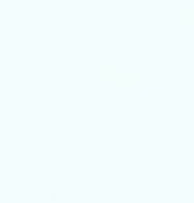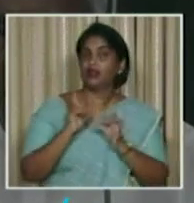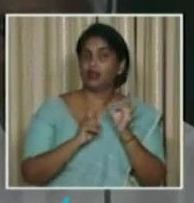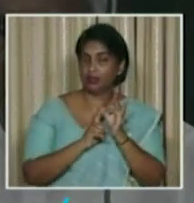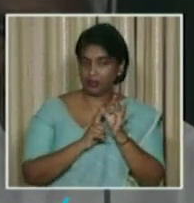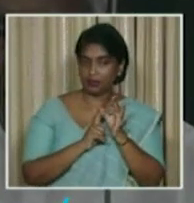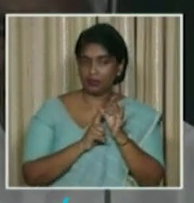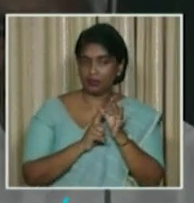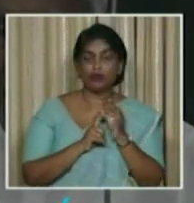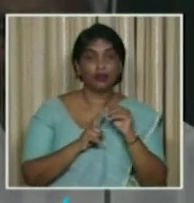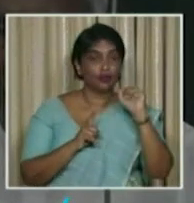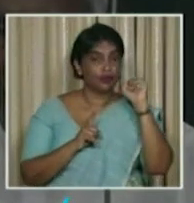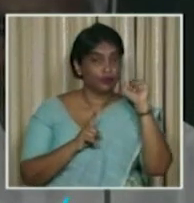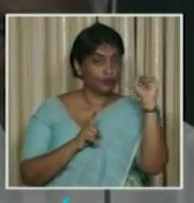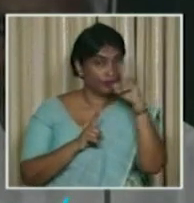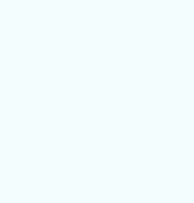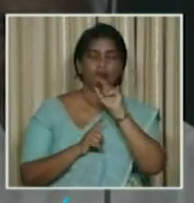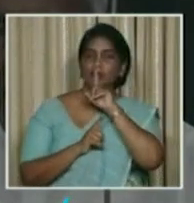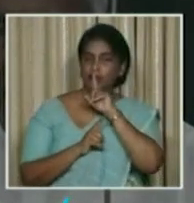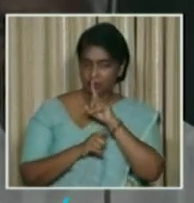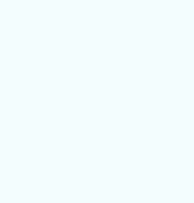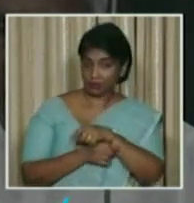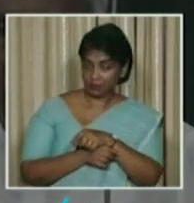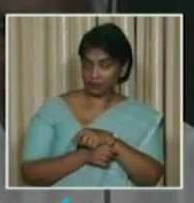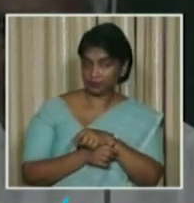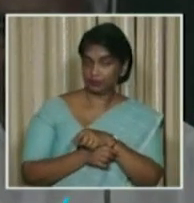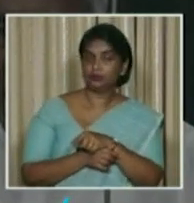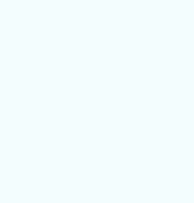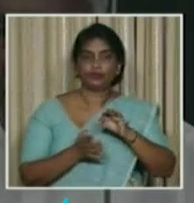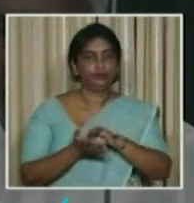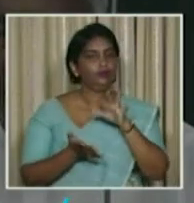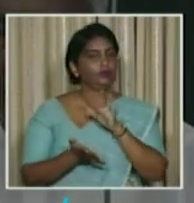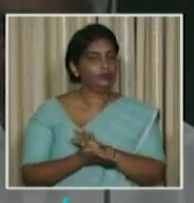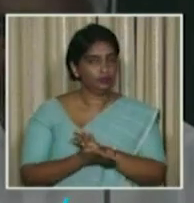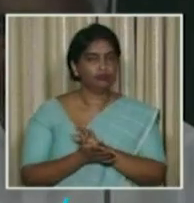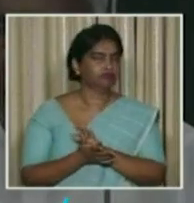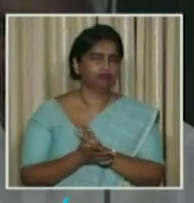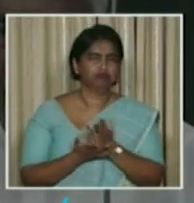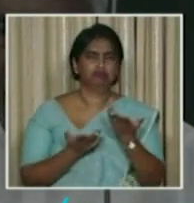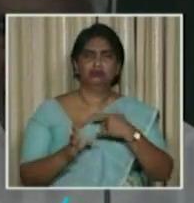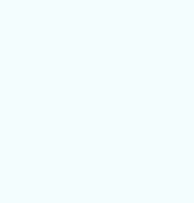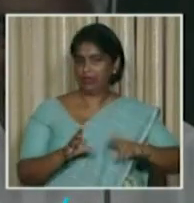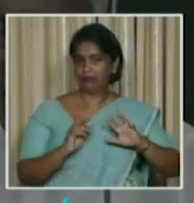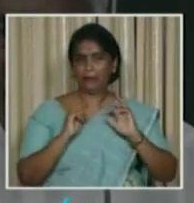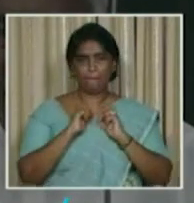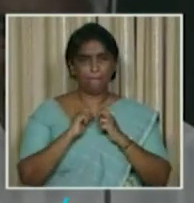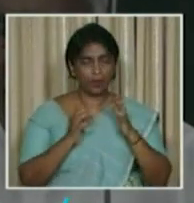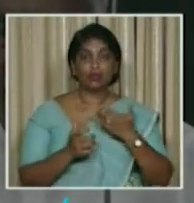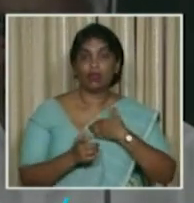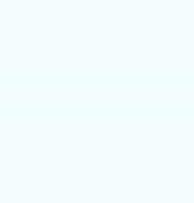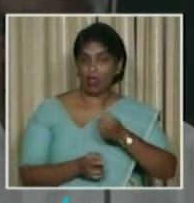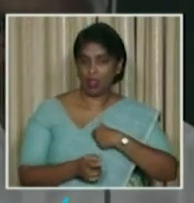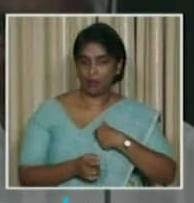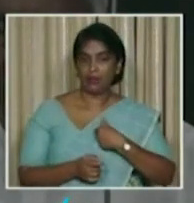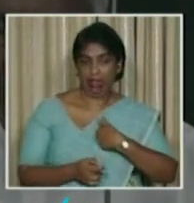මන්ත්‍රීවරයෙකුගේ නම ප්‍රථම යෝජනා කර අතල එයද ස්ථිර කිරීමෙන් ඔහු ඉවත් වීම නිසා ඇති වූ ප්‍රශ්නය නිසා මාගේ නම